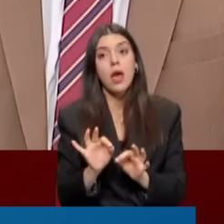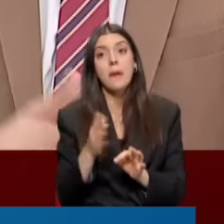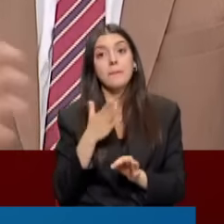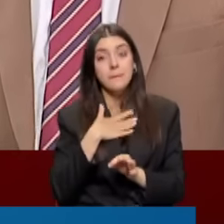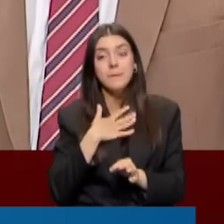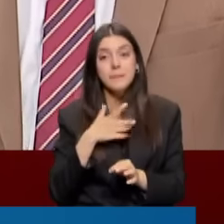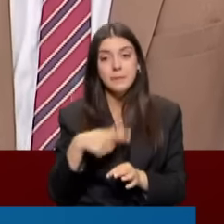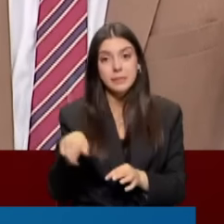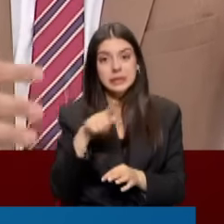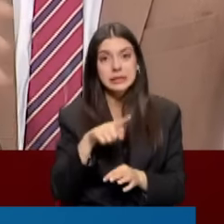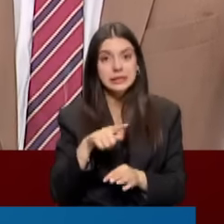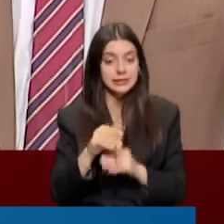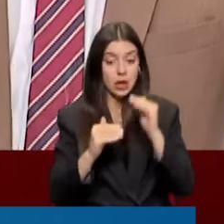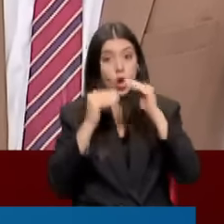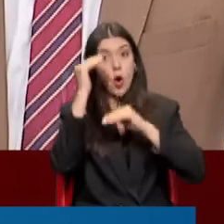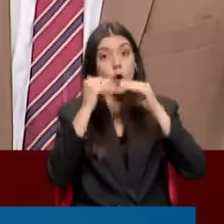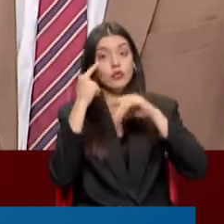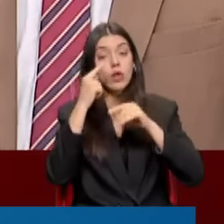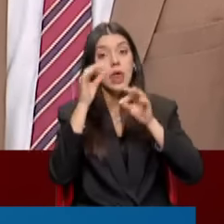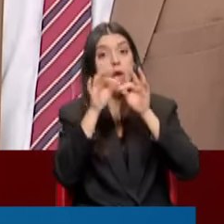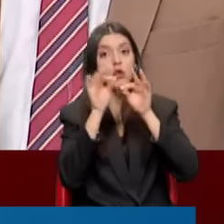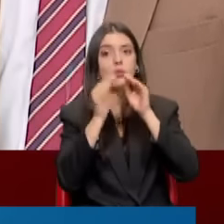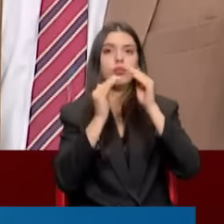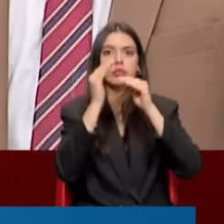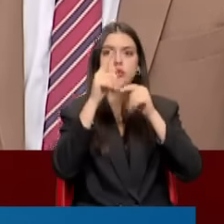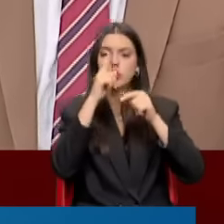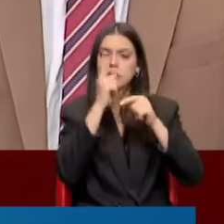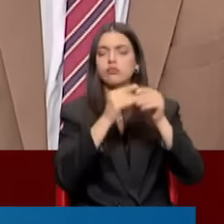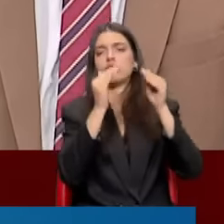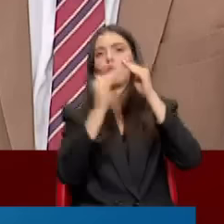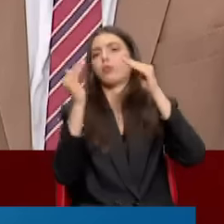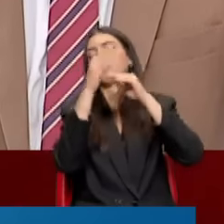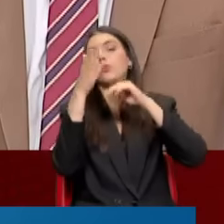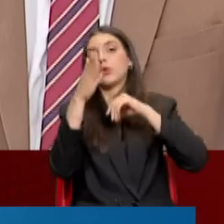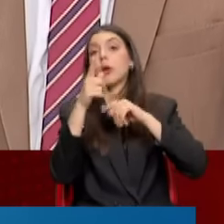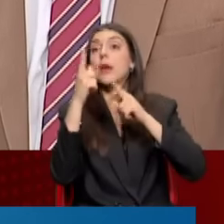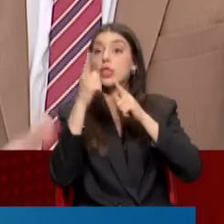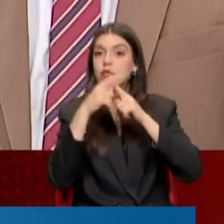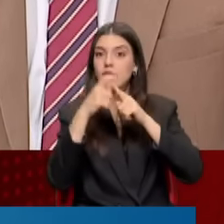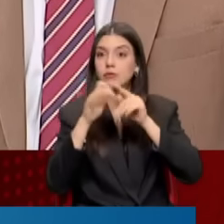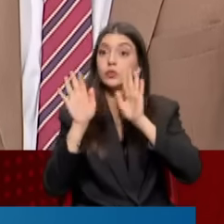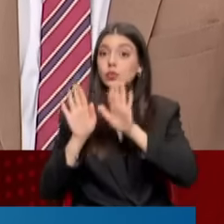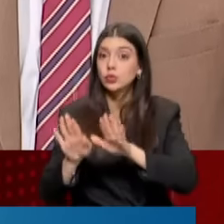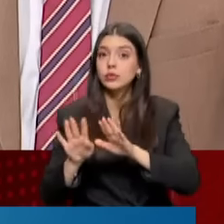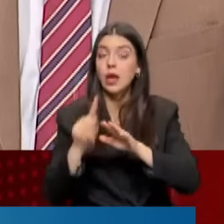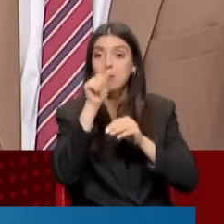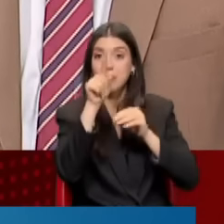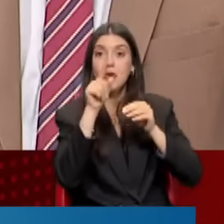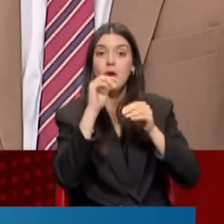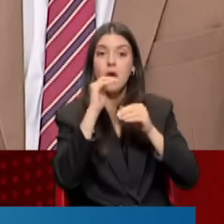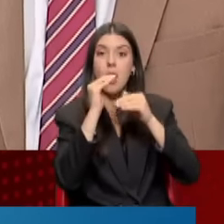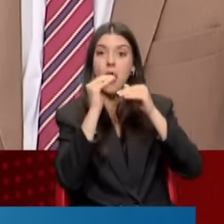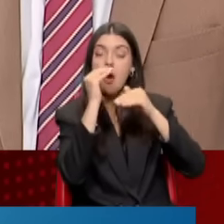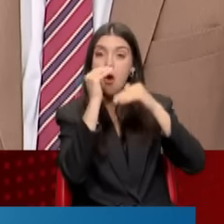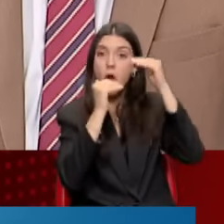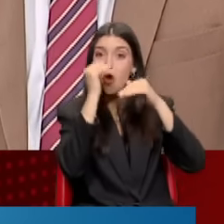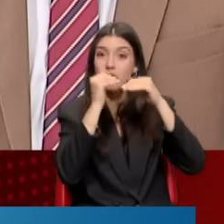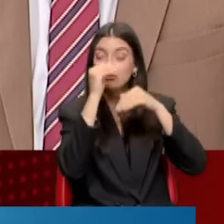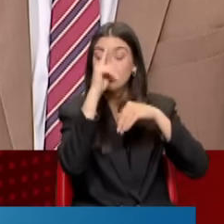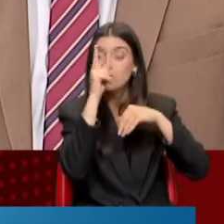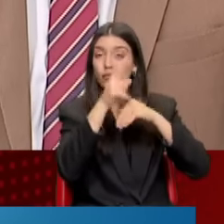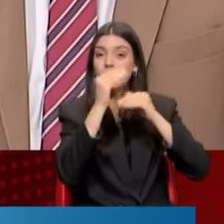Biz ölçek ekonomisiyle büyüyoruz ölçeği büyüterek büyüyoruz ama nüfus artış hızı durduğunda bu ölçeği büyüterek büyümenin anlamı